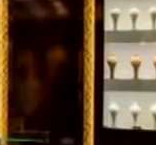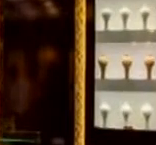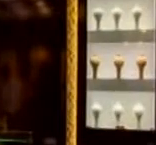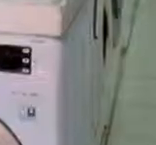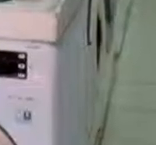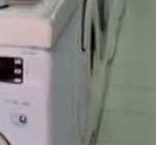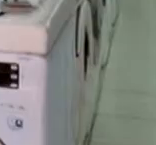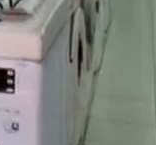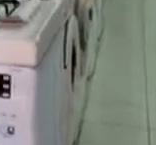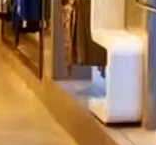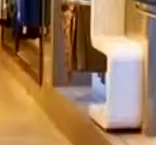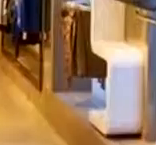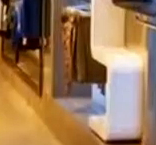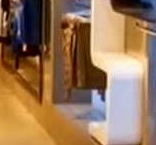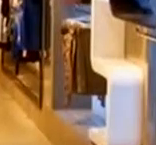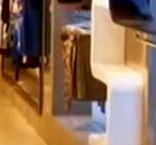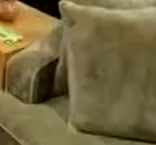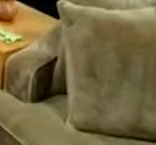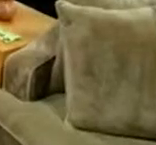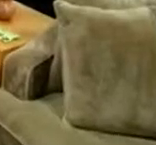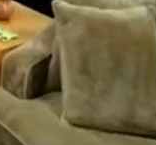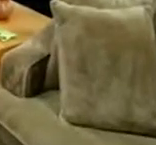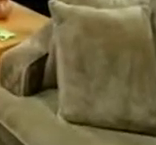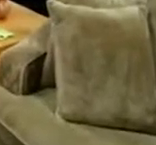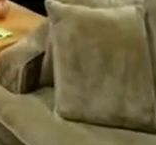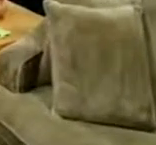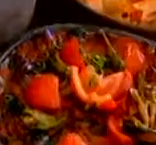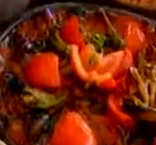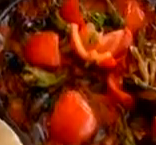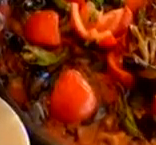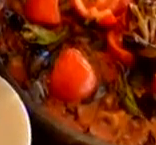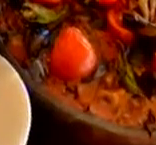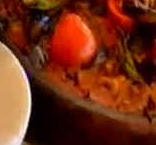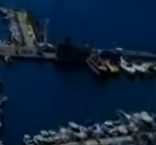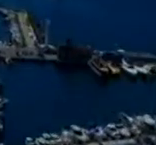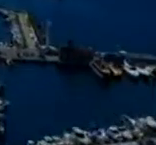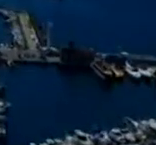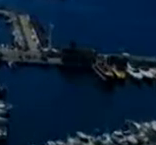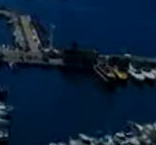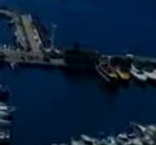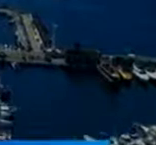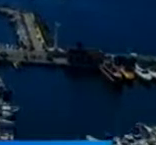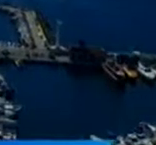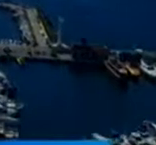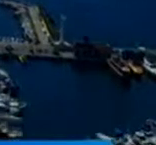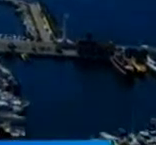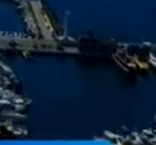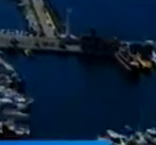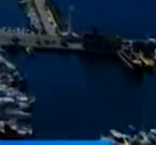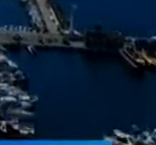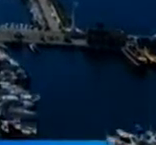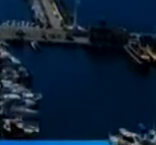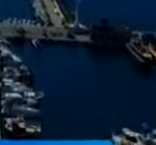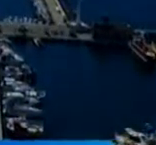Kuyumcu, beyaz eşya, giyim mağazası, mobilyacı, hatta esnaf lokantası işletiyor olabilirsiniz. Siz